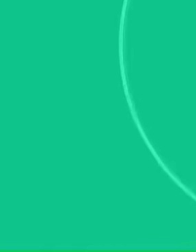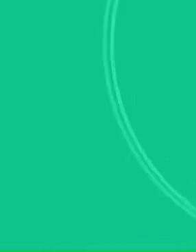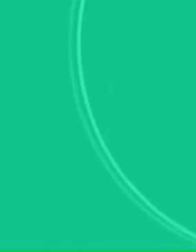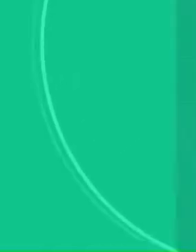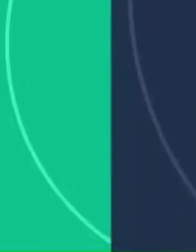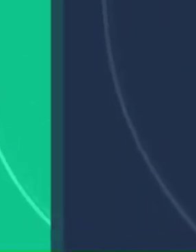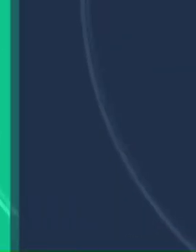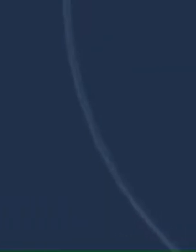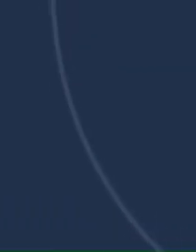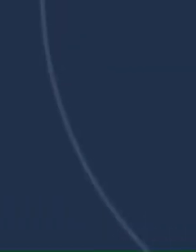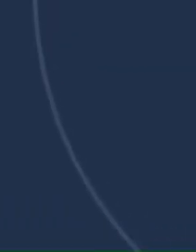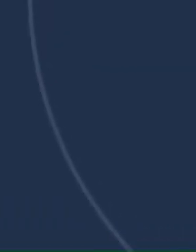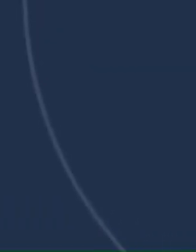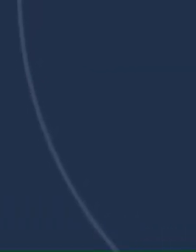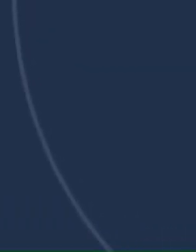Музика